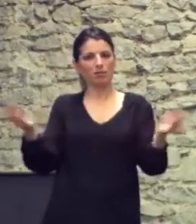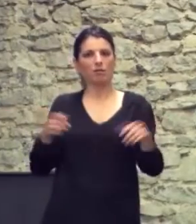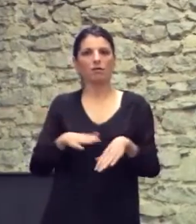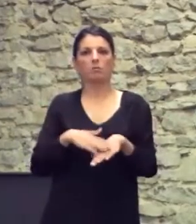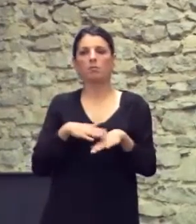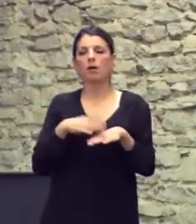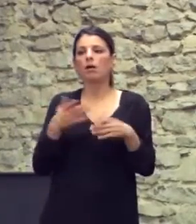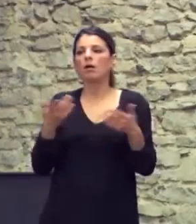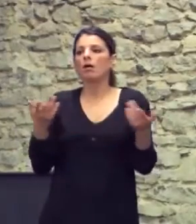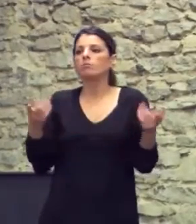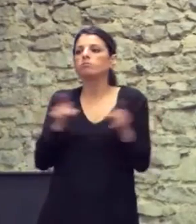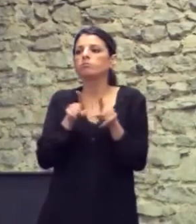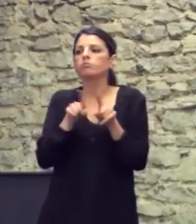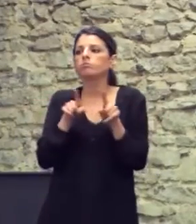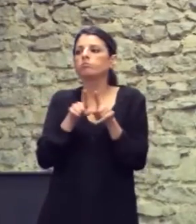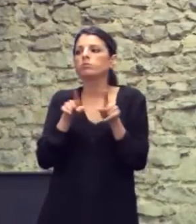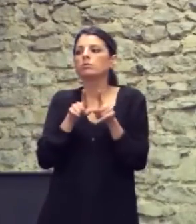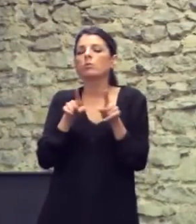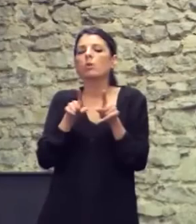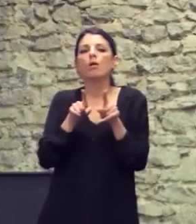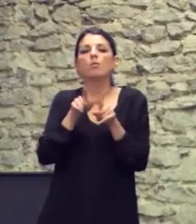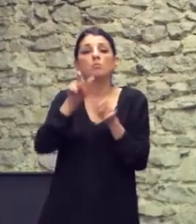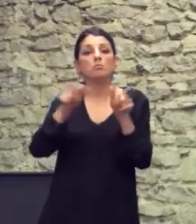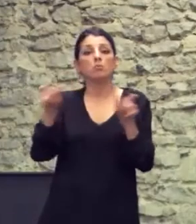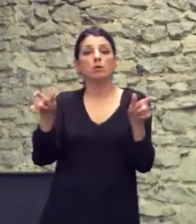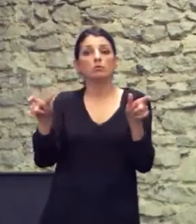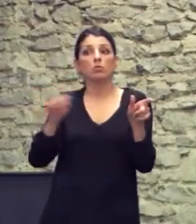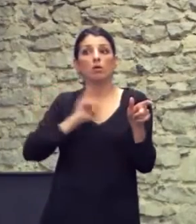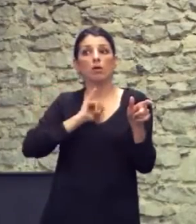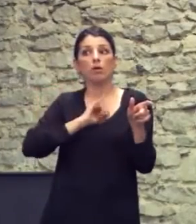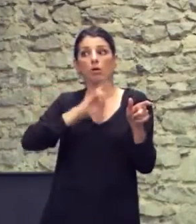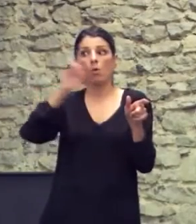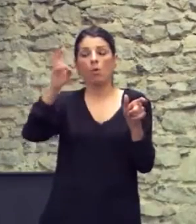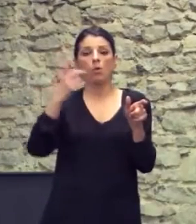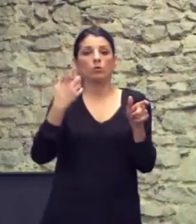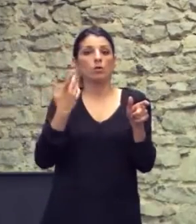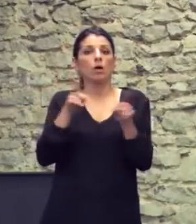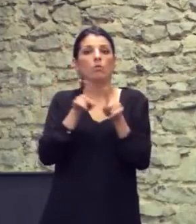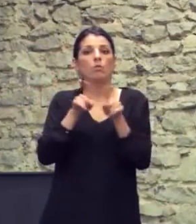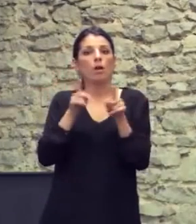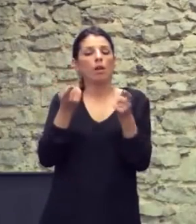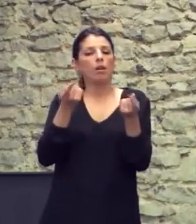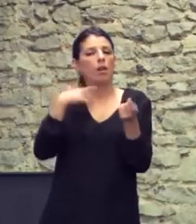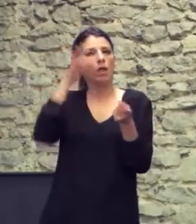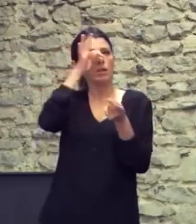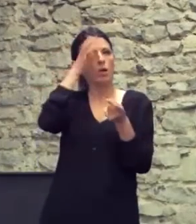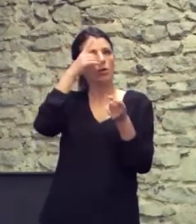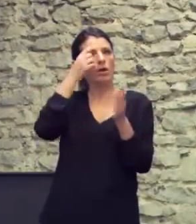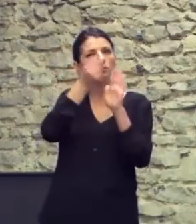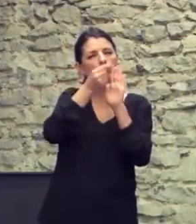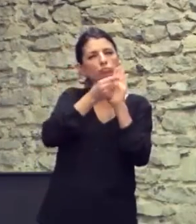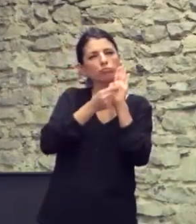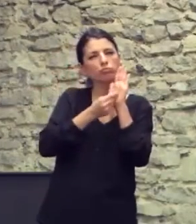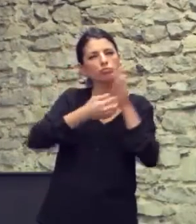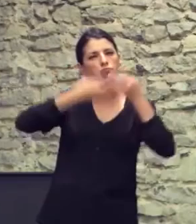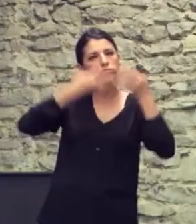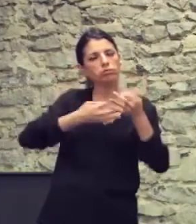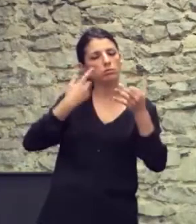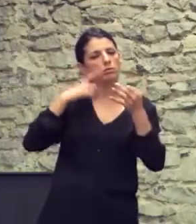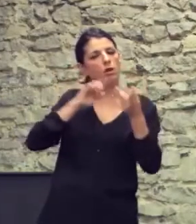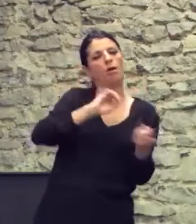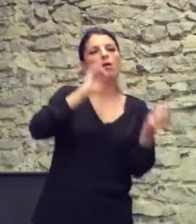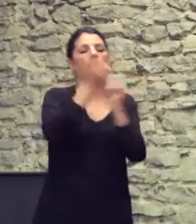jartzeko identitate horiek beraiek sortzen dituen paradigma arraldoi hori, pues nik uste dut asko hobeto, ez? Eta hemen, orain bai,